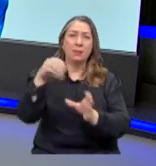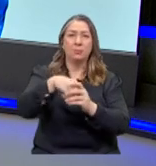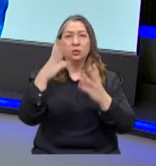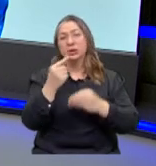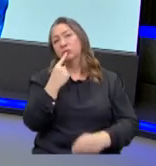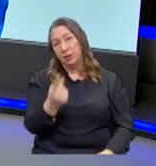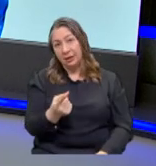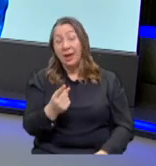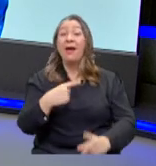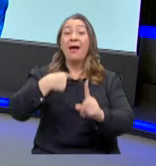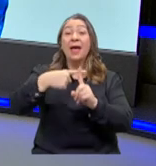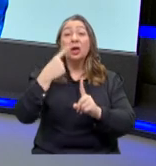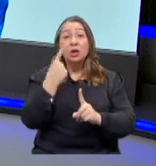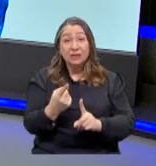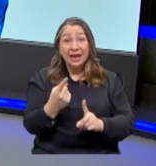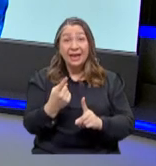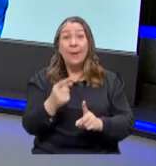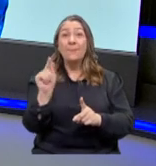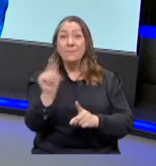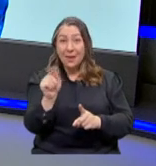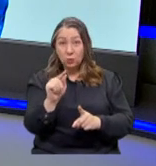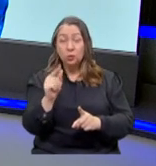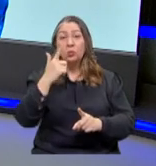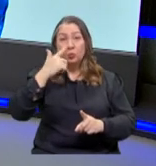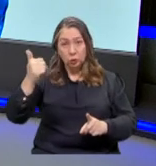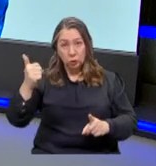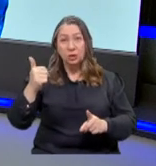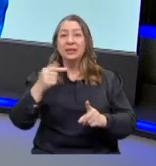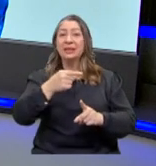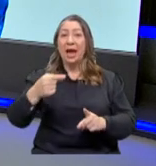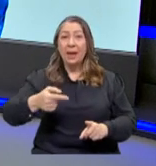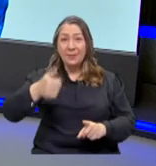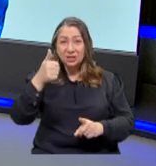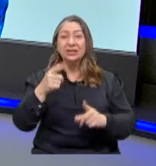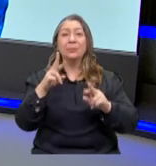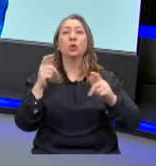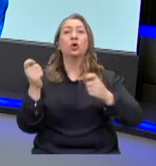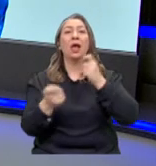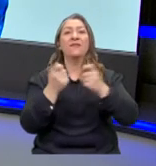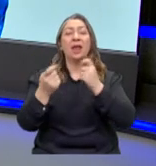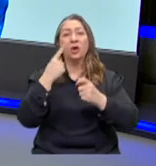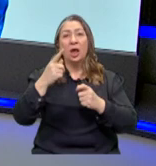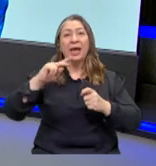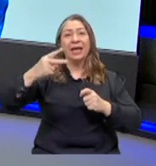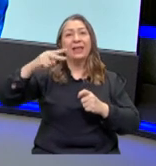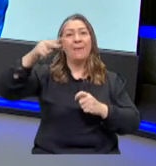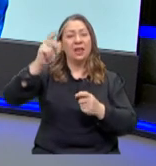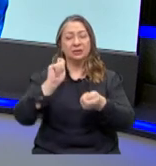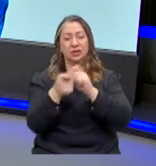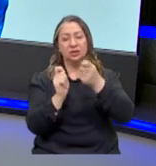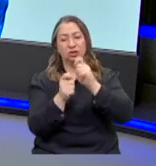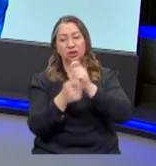kapsayacağını söyledi. Ek göstergenin memur, müdür, daire başkanı gibi görevlere göre kademeli